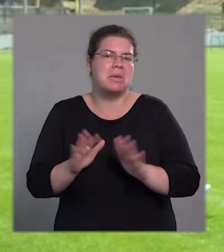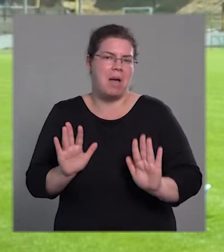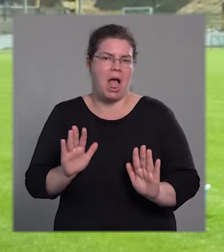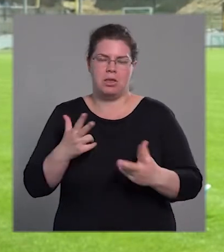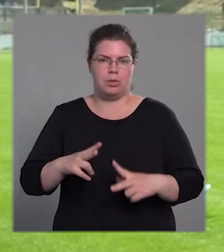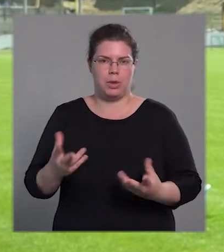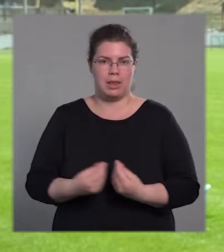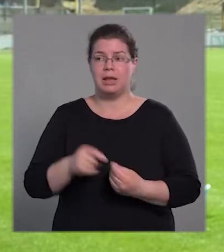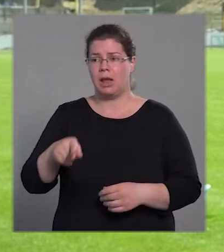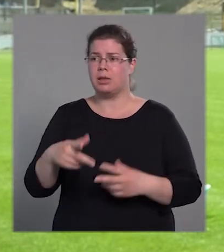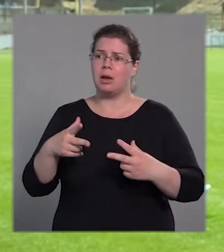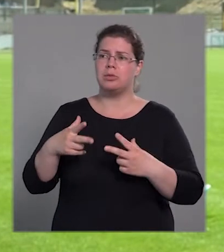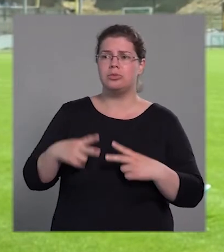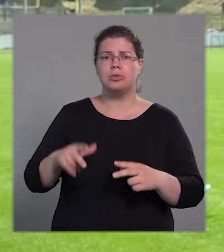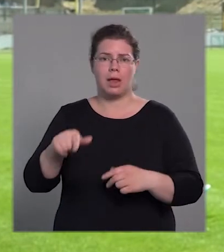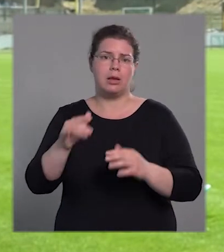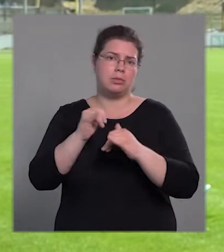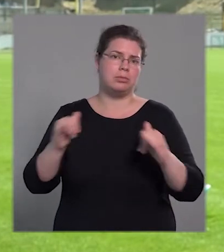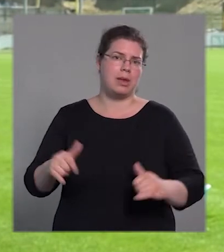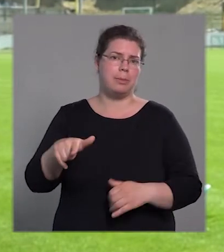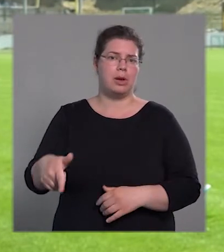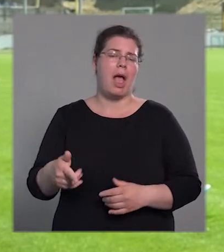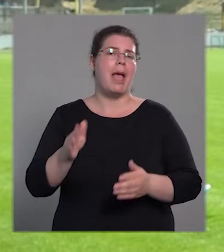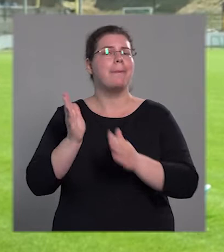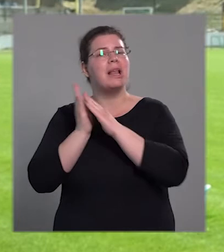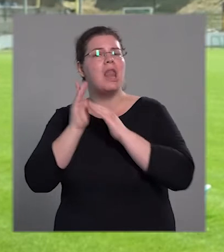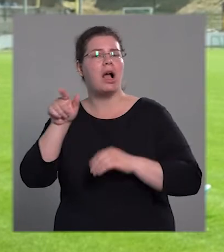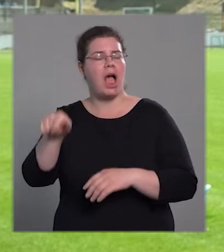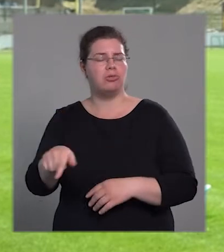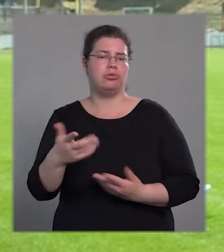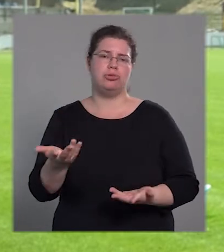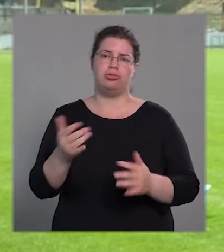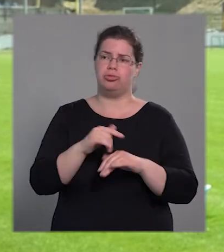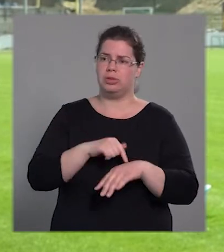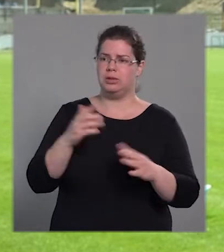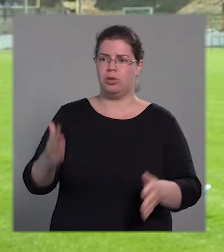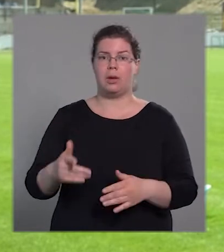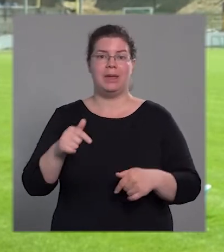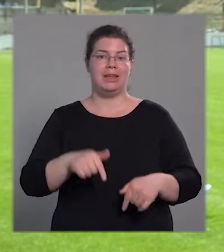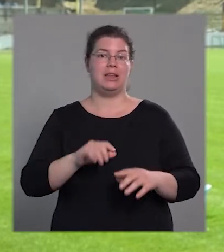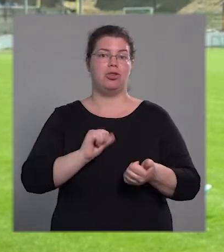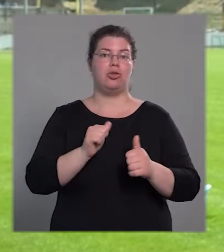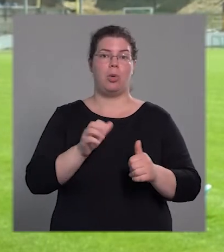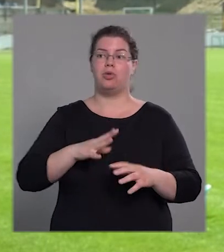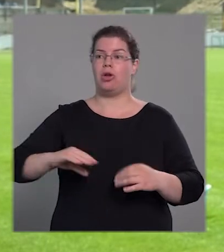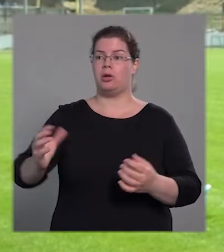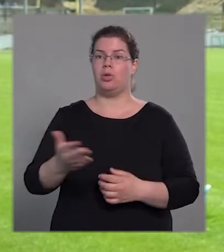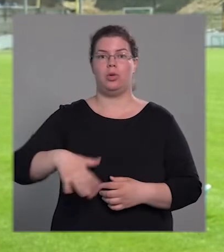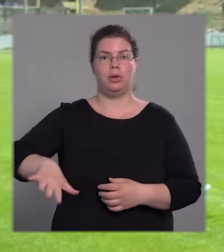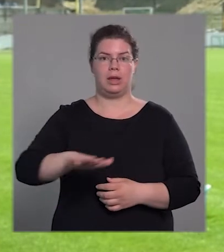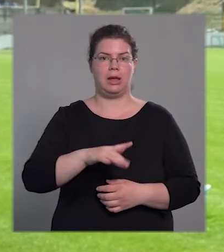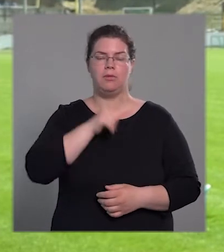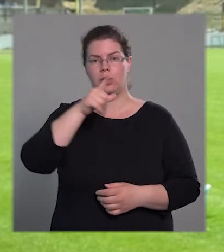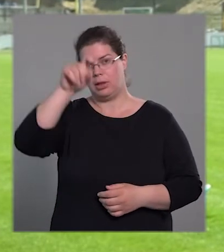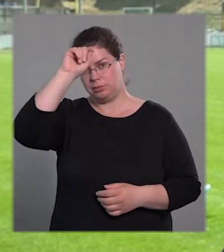meg táboroztatással, tehát egy bentlakásos időszakban gyakorlatilag itt és a sportcsarnok környékén fogják a fiúk